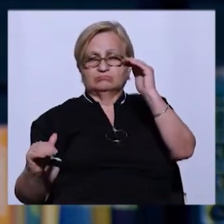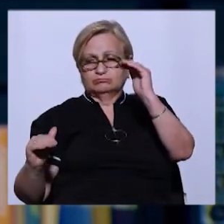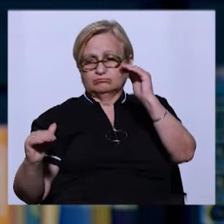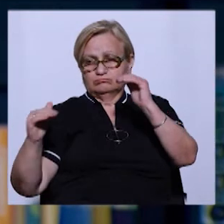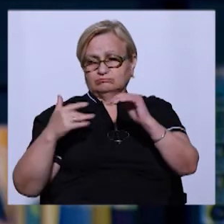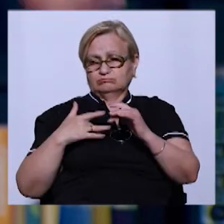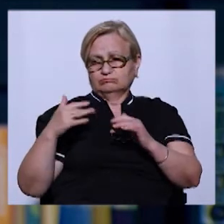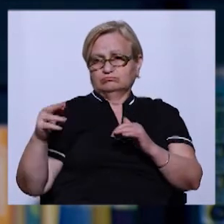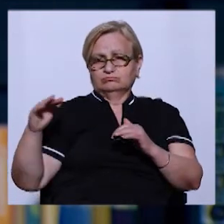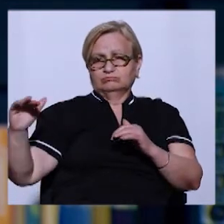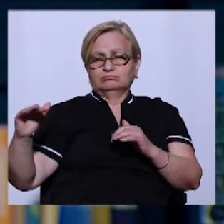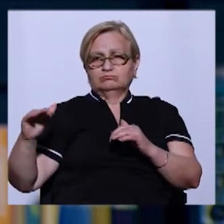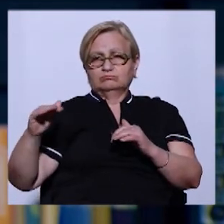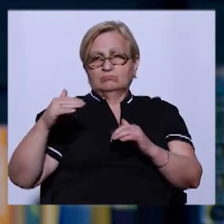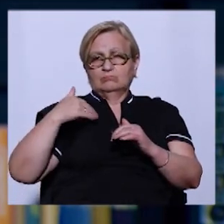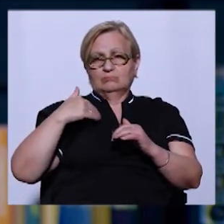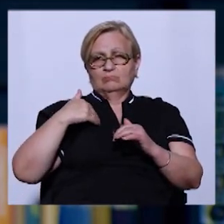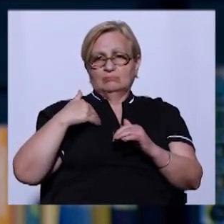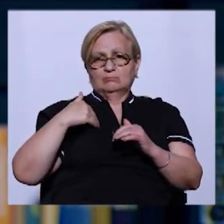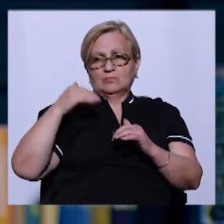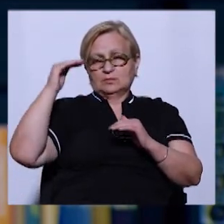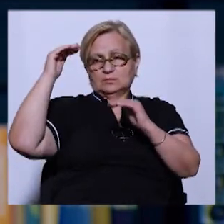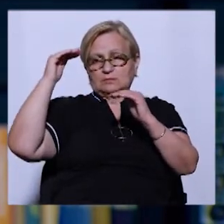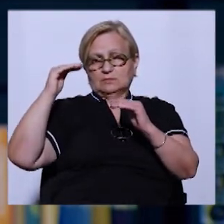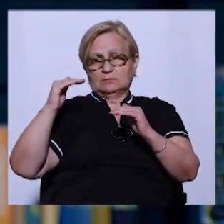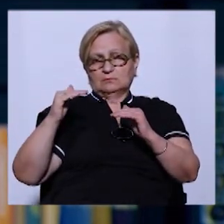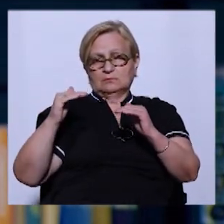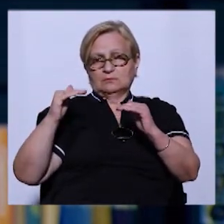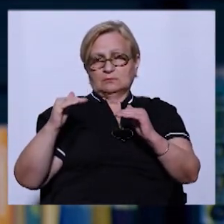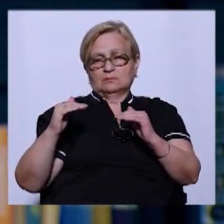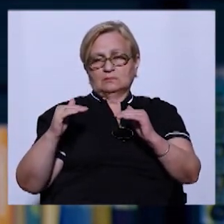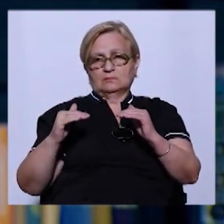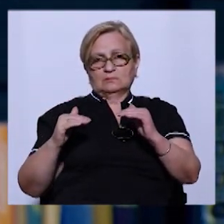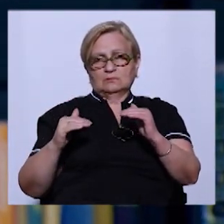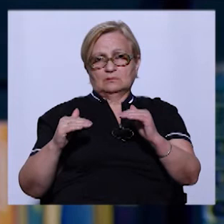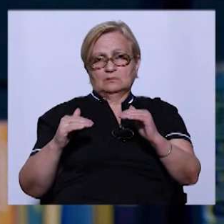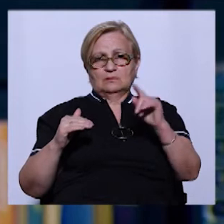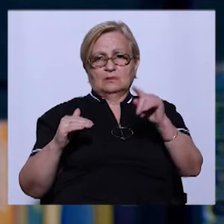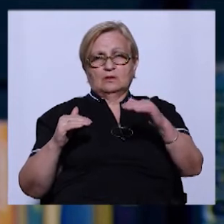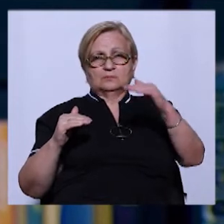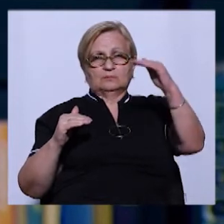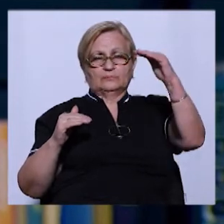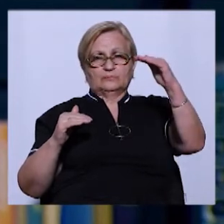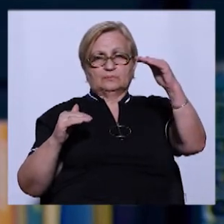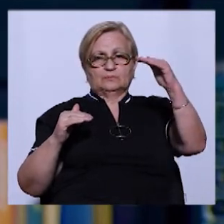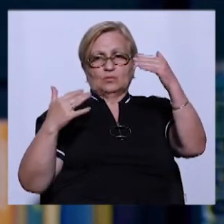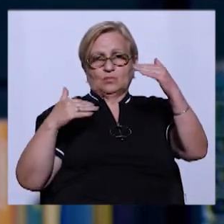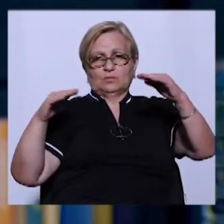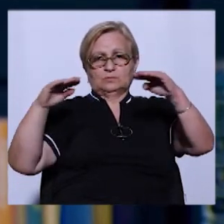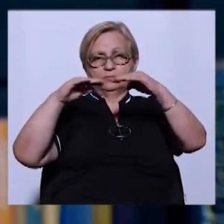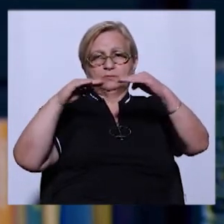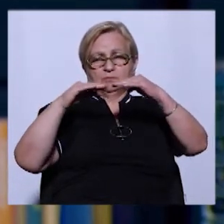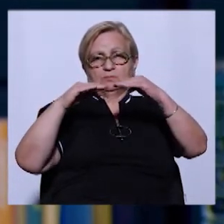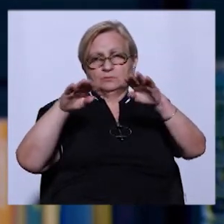ამ სიმაღლე. მე თუ 15-ით ჩამოვედი ქვემოთ, აი თან დავიკუზე. 15 და ის 15 ზემოთ ავიდა და ტოლები